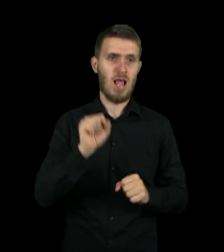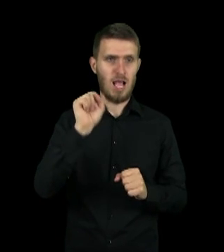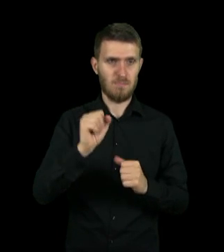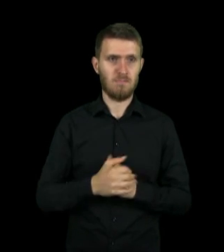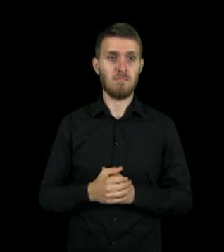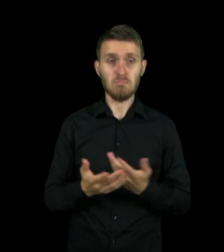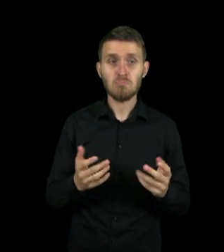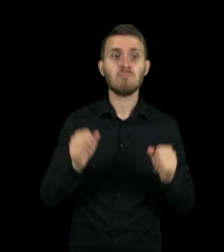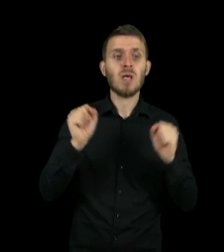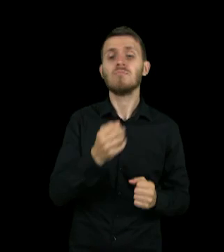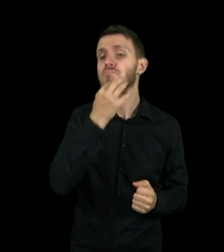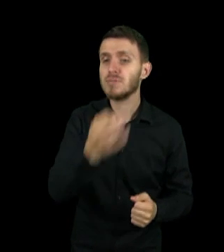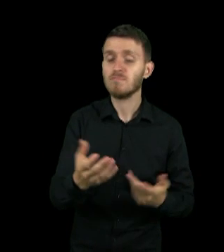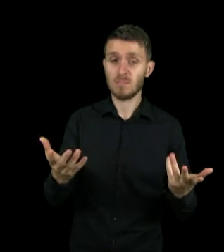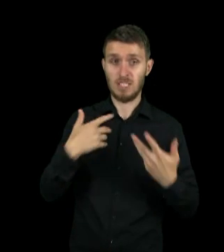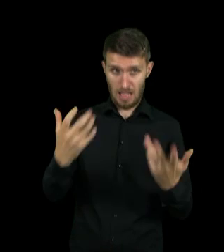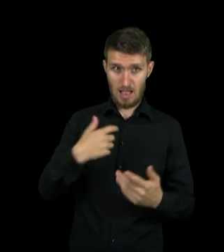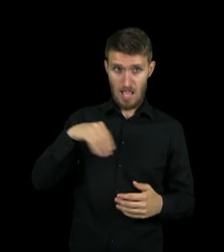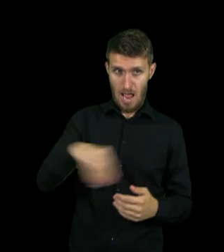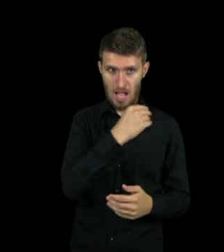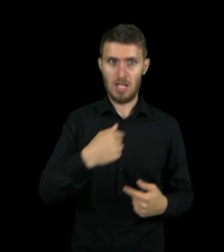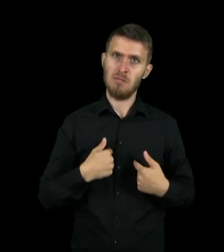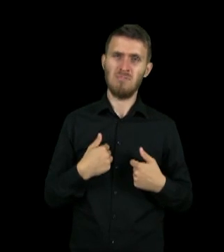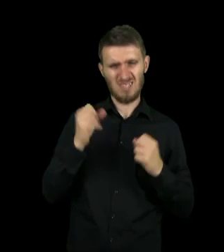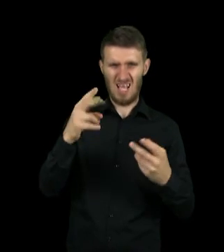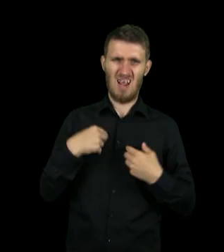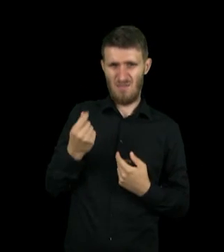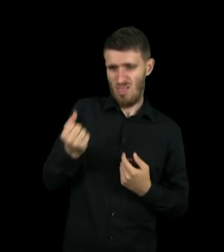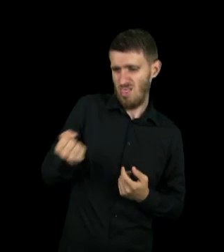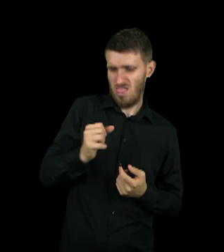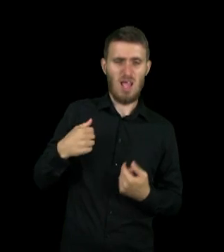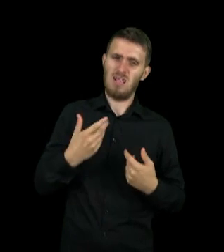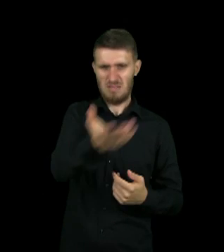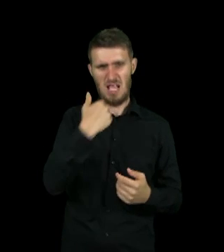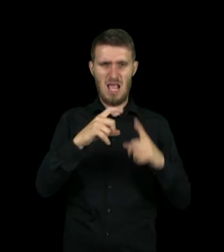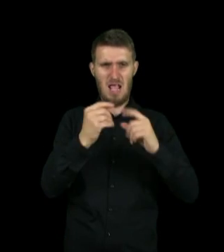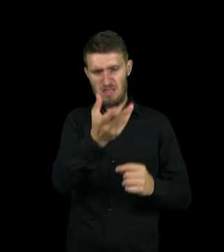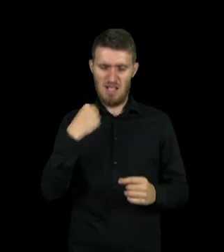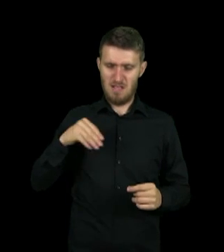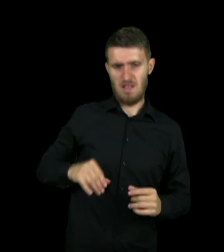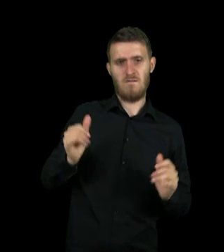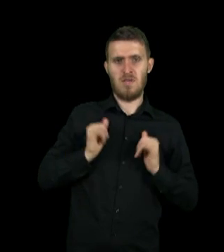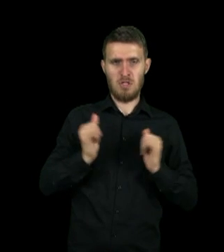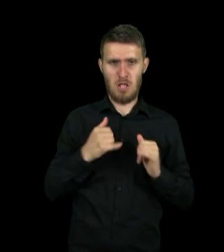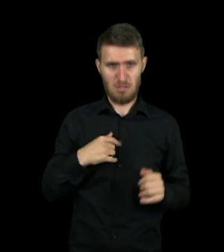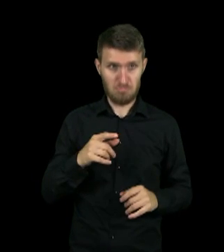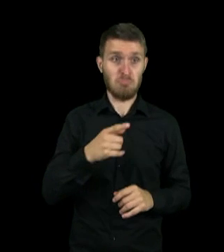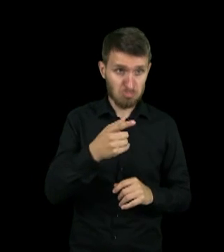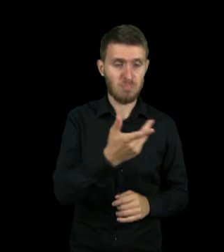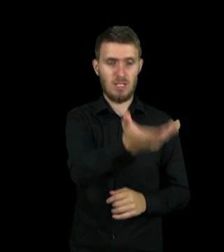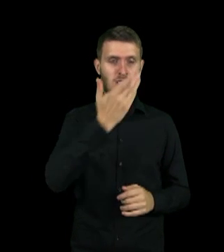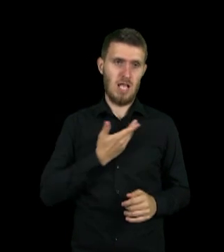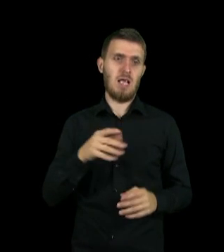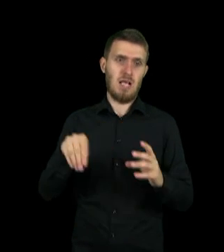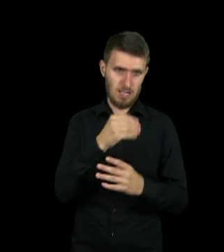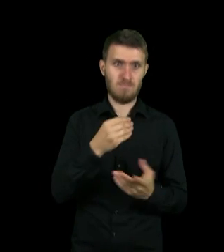teraz Wyobraźmy sobie że jestem klientem banku a pytają chcesz kartę tak bo nie lubię nosić gotówki Dajcie mi